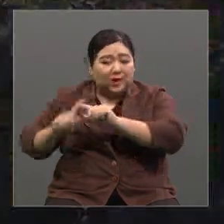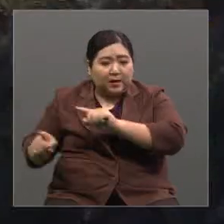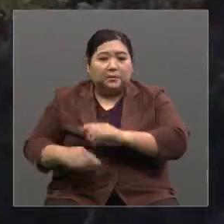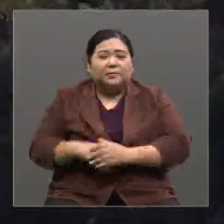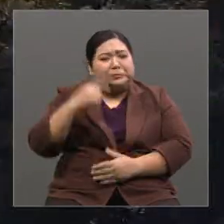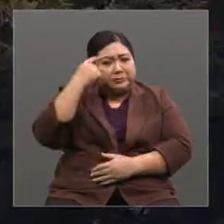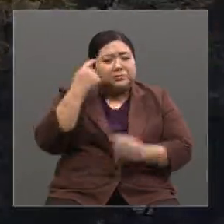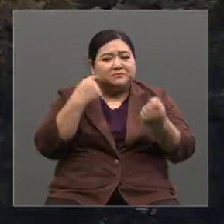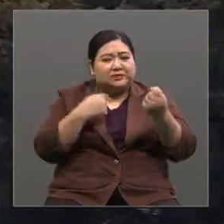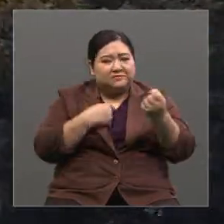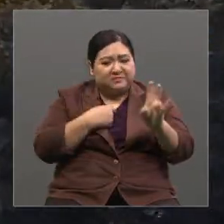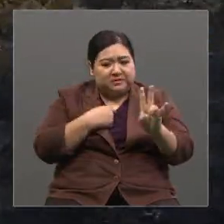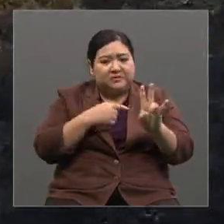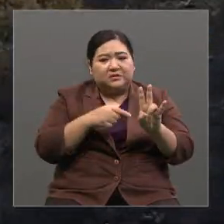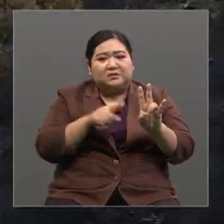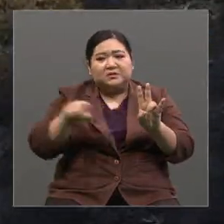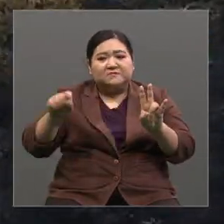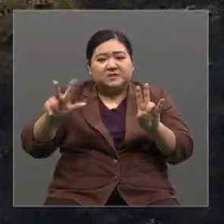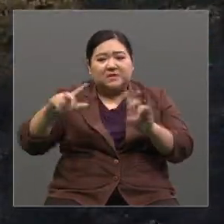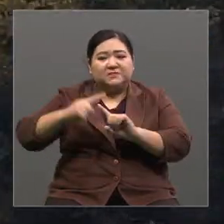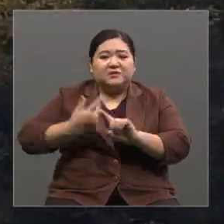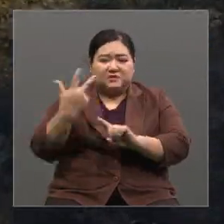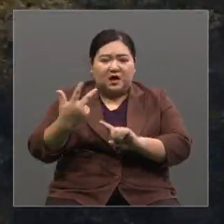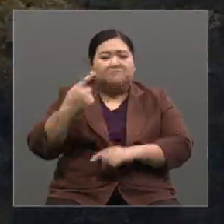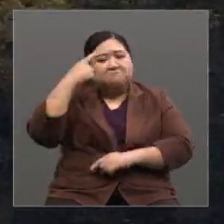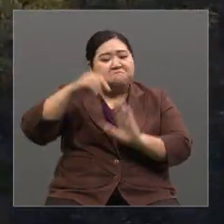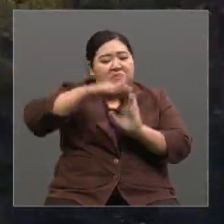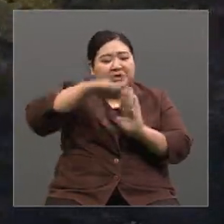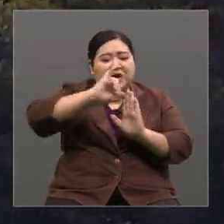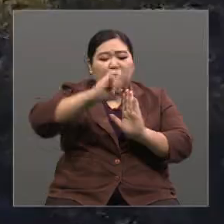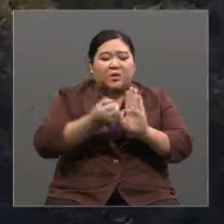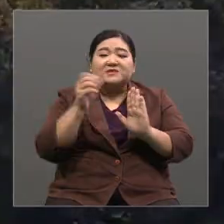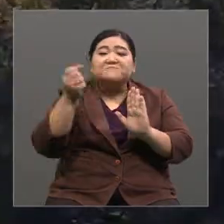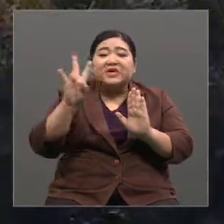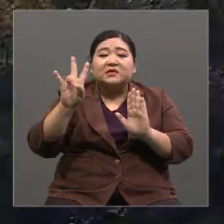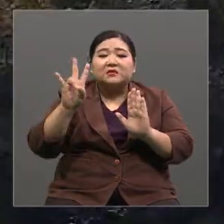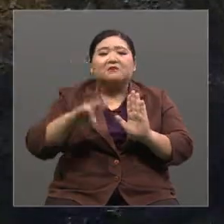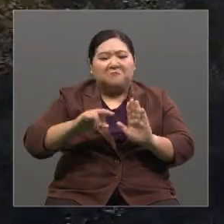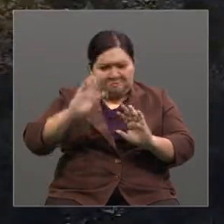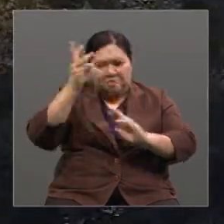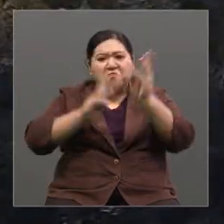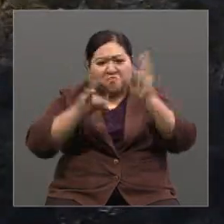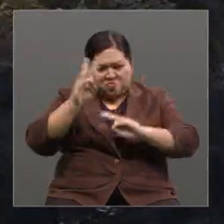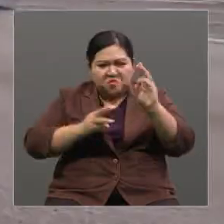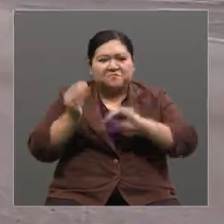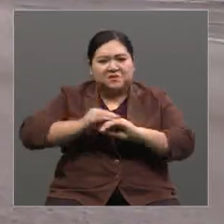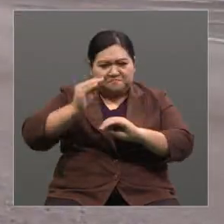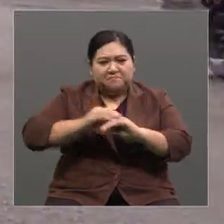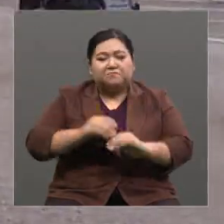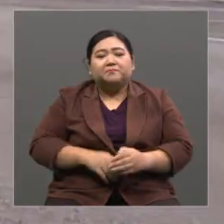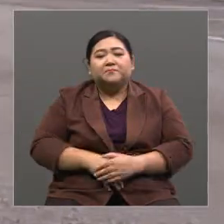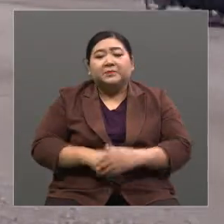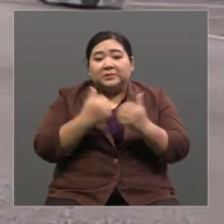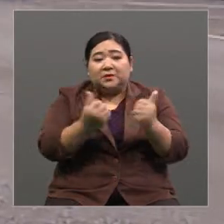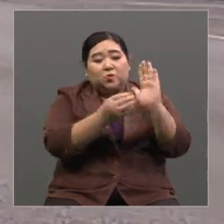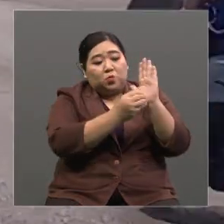นาคมนี้ค่ะพื้นที่ 17 จัหวัดภาคเหือ ยัมีแนวน้มฝนละอองขึ้นสูงต่อเนื่องนะคะมาดูกงเทพหาหะคอละปิมนทนค่